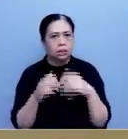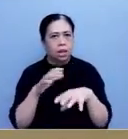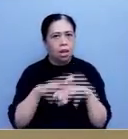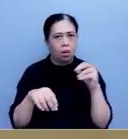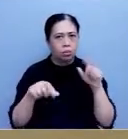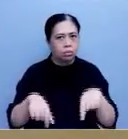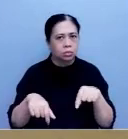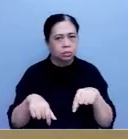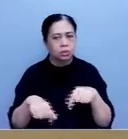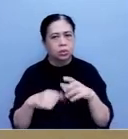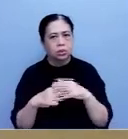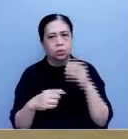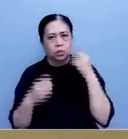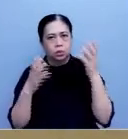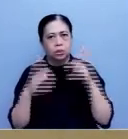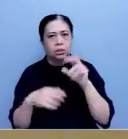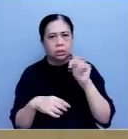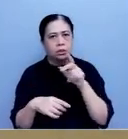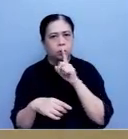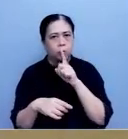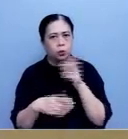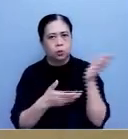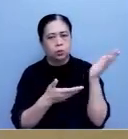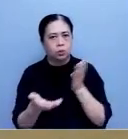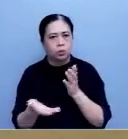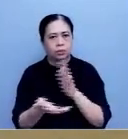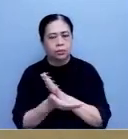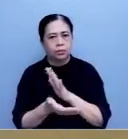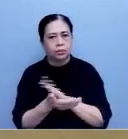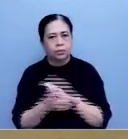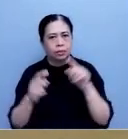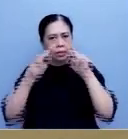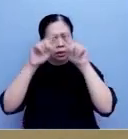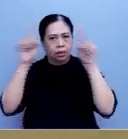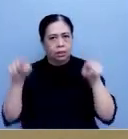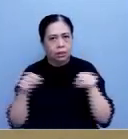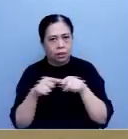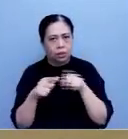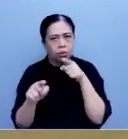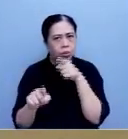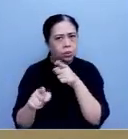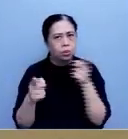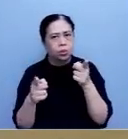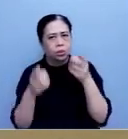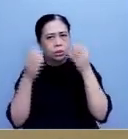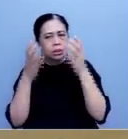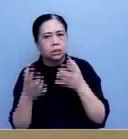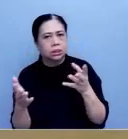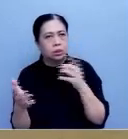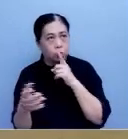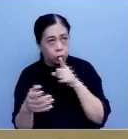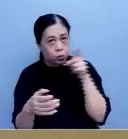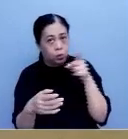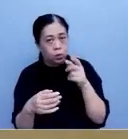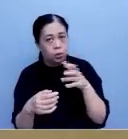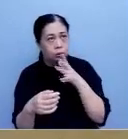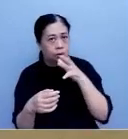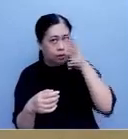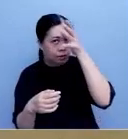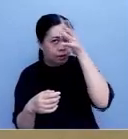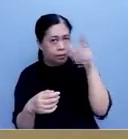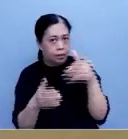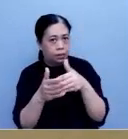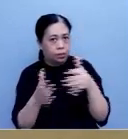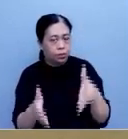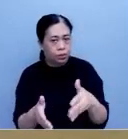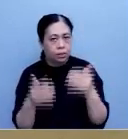sa uwian. Kailangan daw dala ng mga magulang ang isang placard para matukoy ng mga guro kung siya ang magulang ng estudyante.